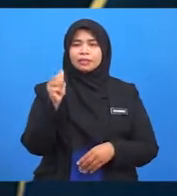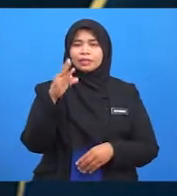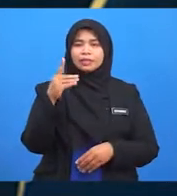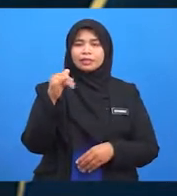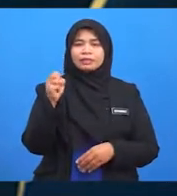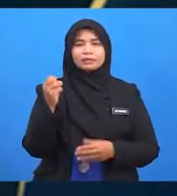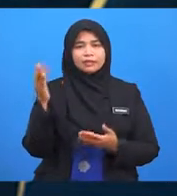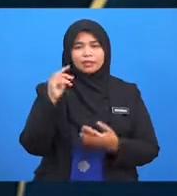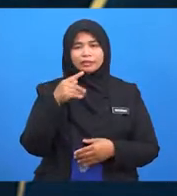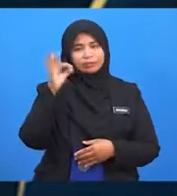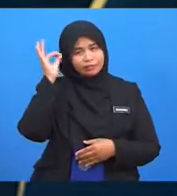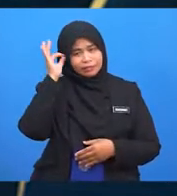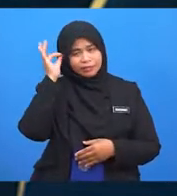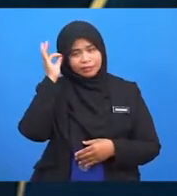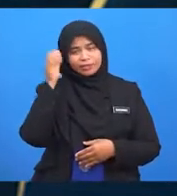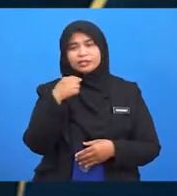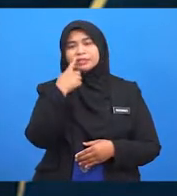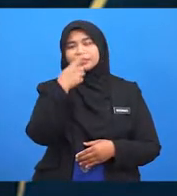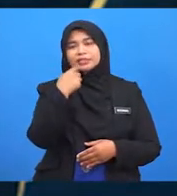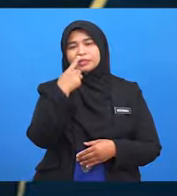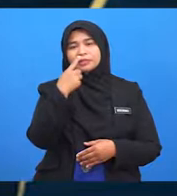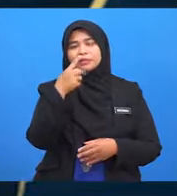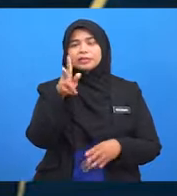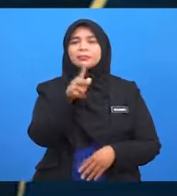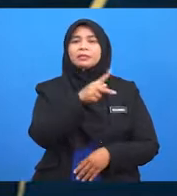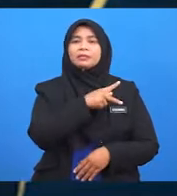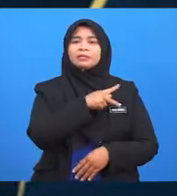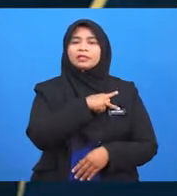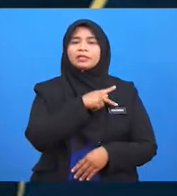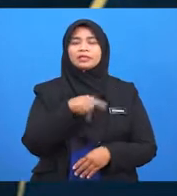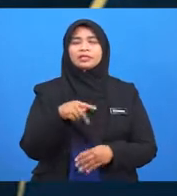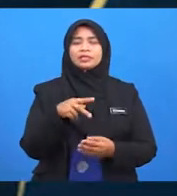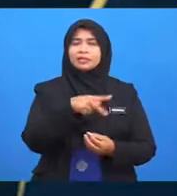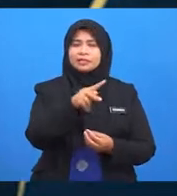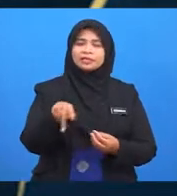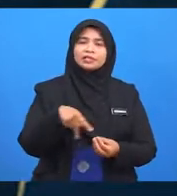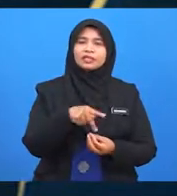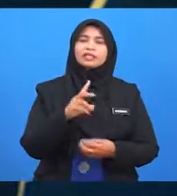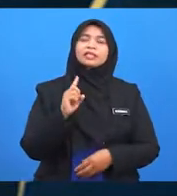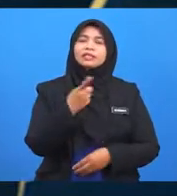kita fikirkan siapa pemimpin di sekitar kita.